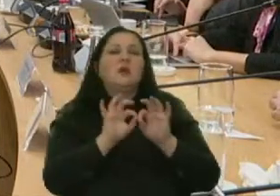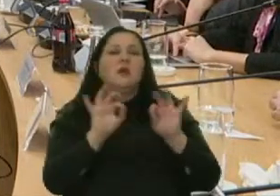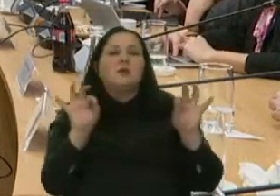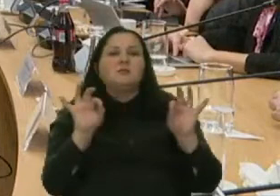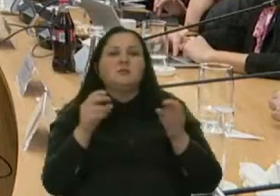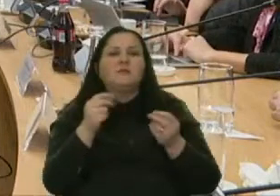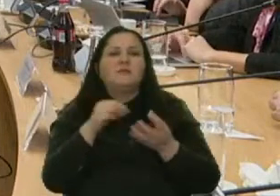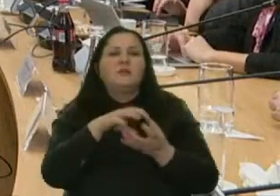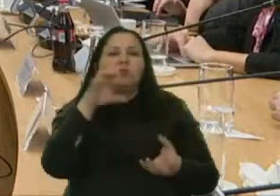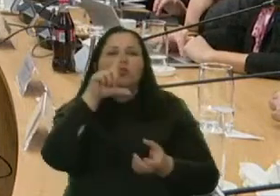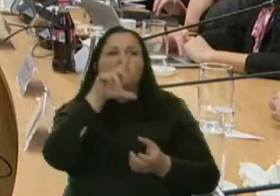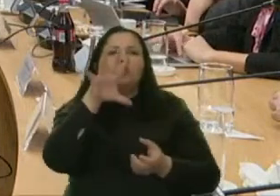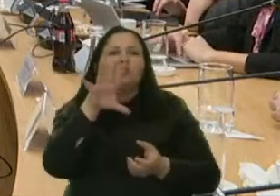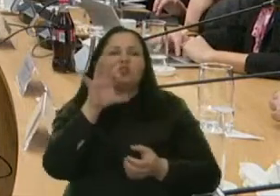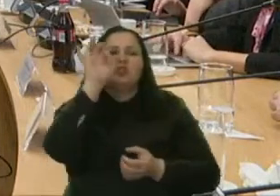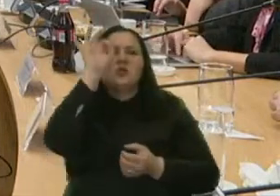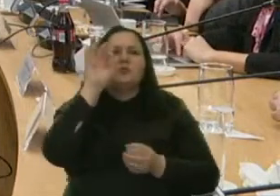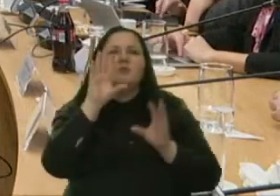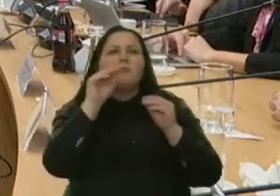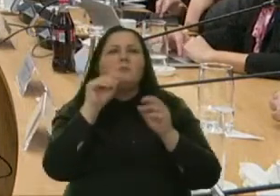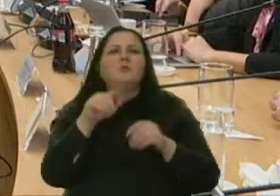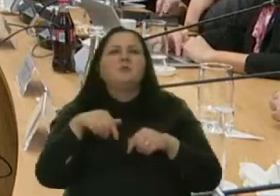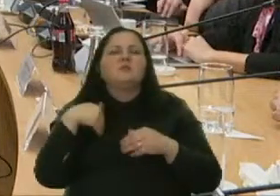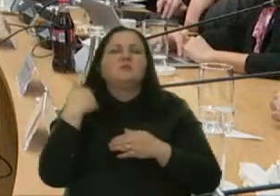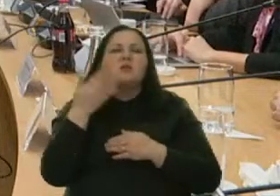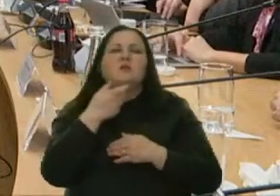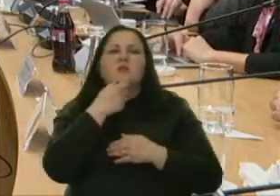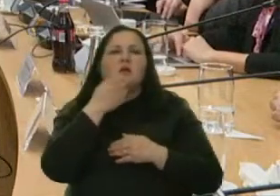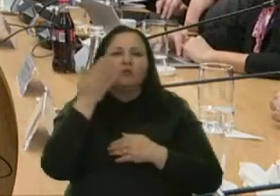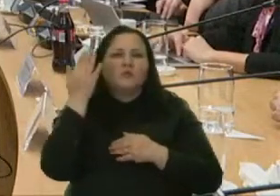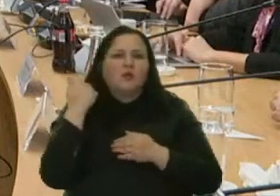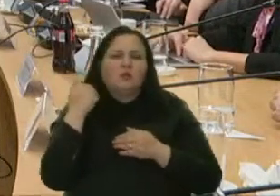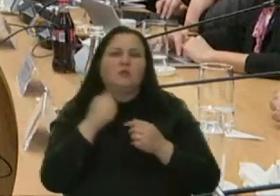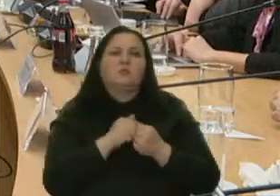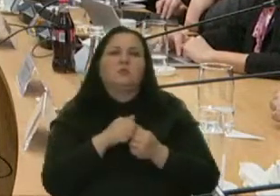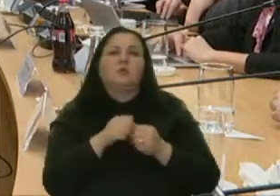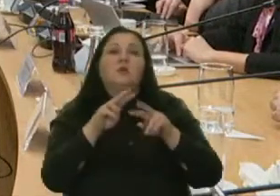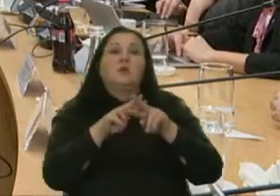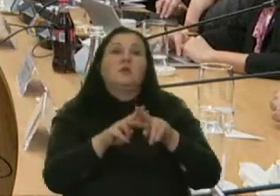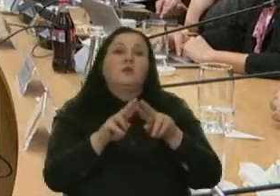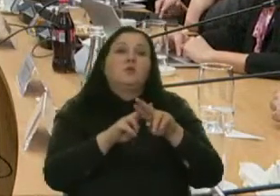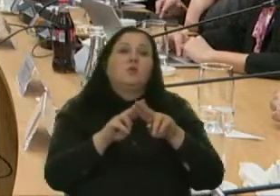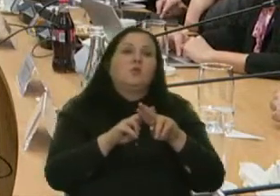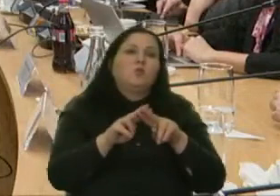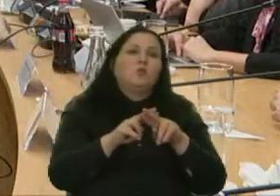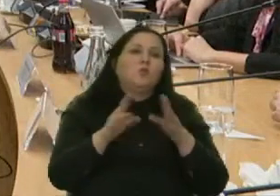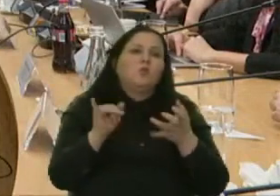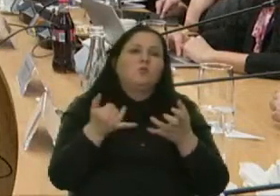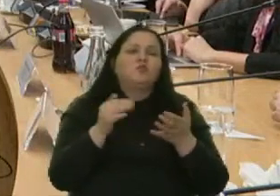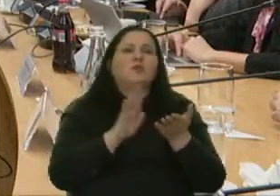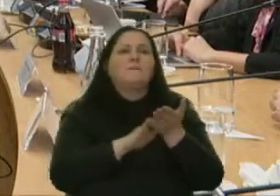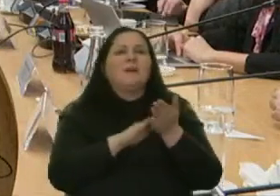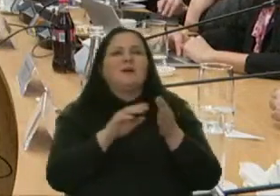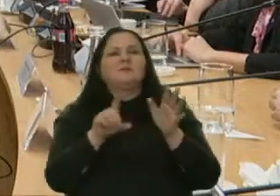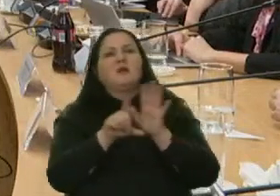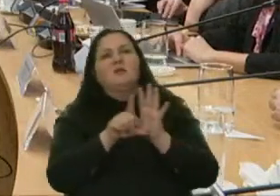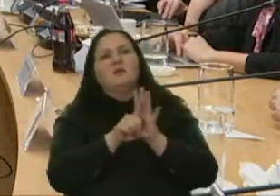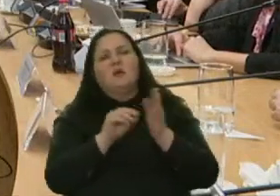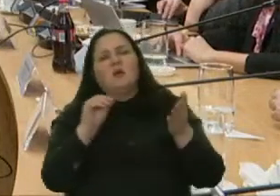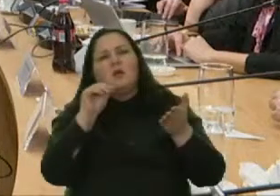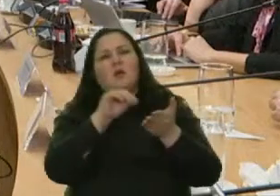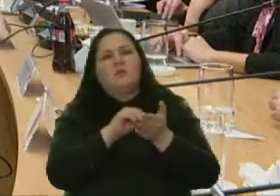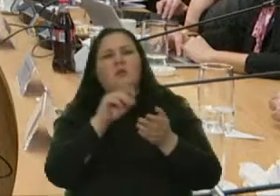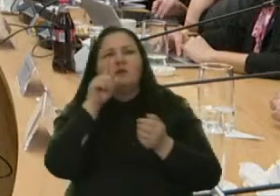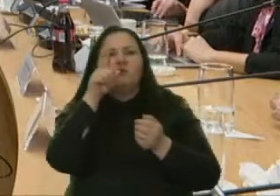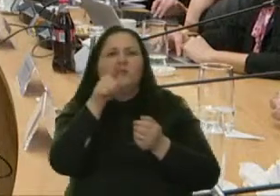25% mai mult mult decât anul trecut cu asta Eu v am asigura restul cum criteriile și în baza legii aplicați dumneavoastră e decizia